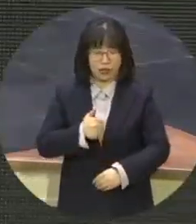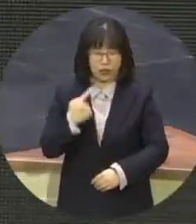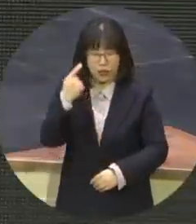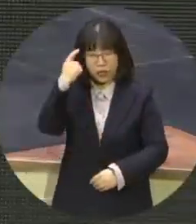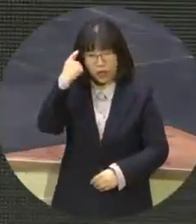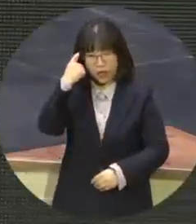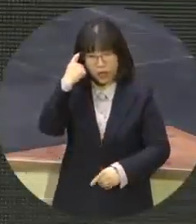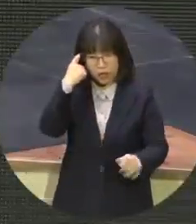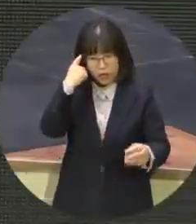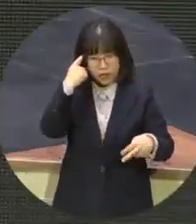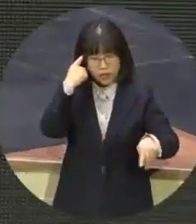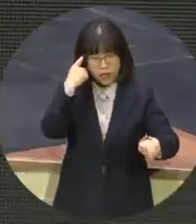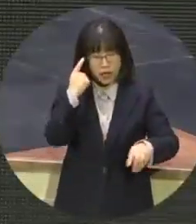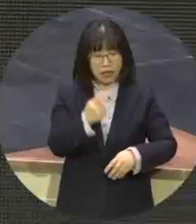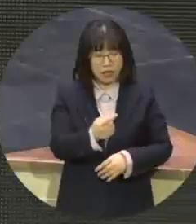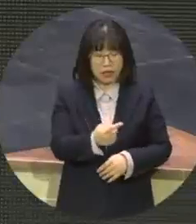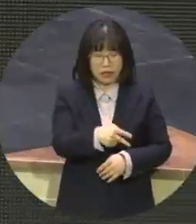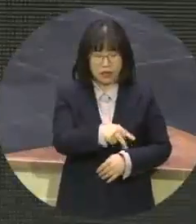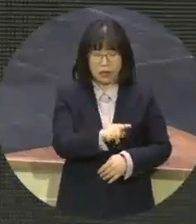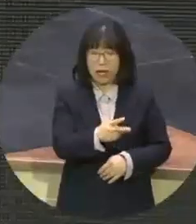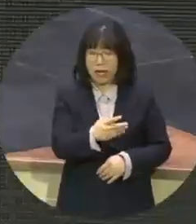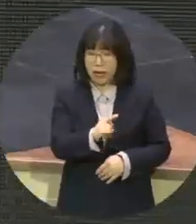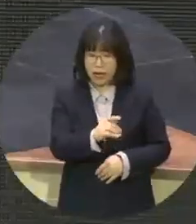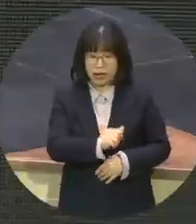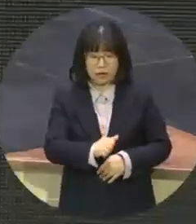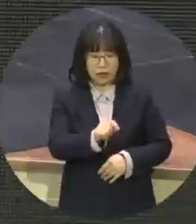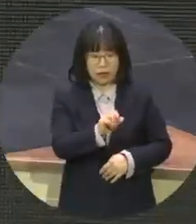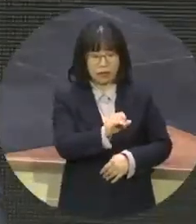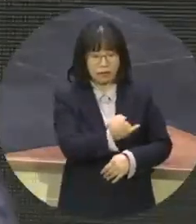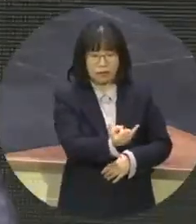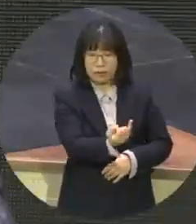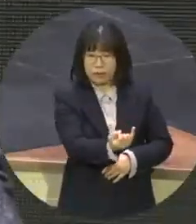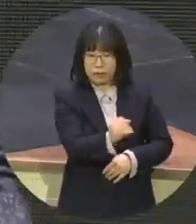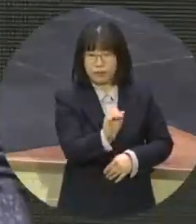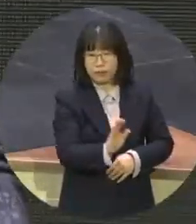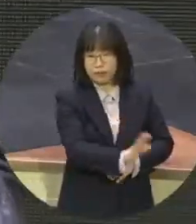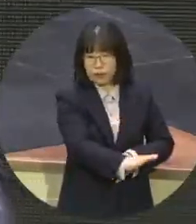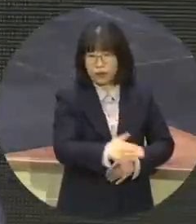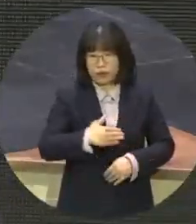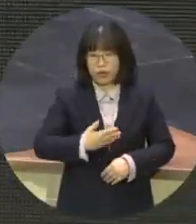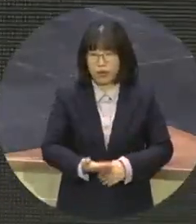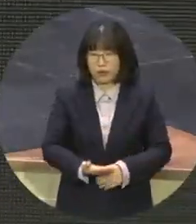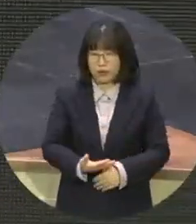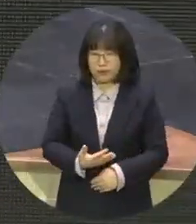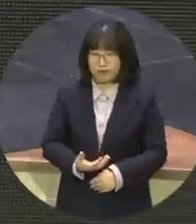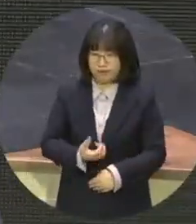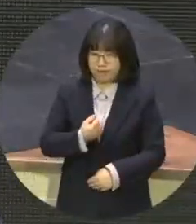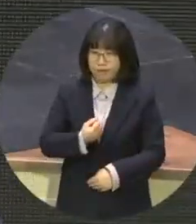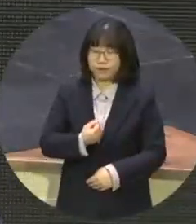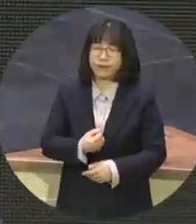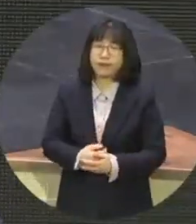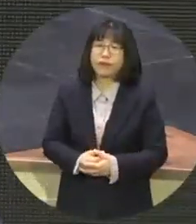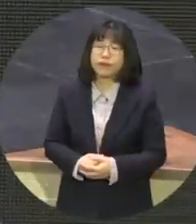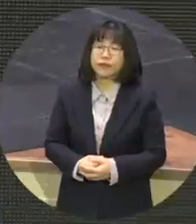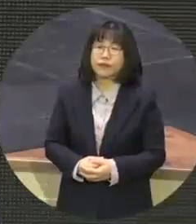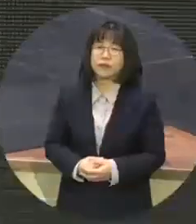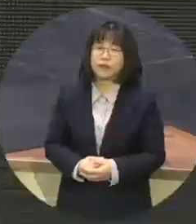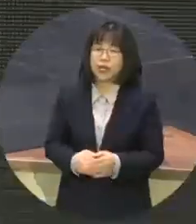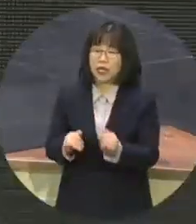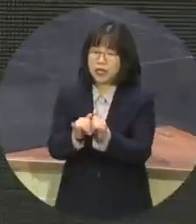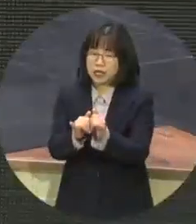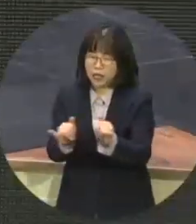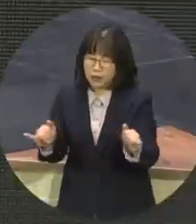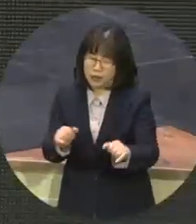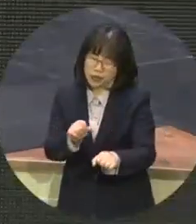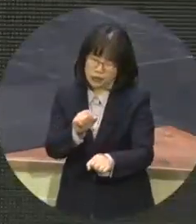여유주인 지가 애, 남, 주인의 아이를 자기 가졌다고. 이게 인간의 속성이,